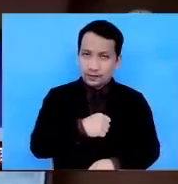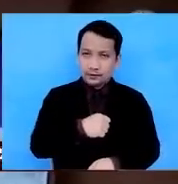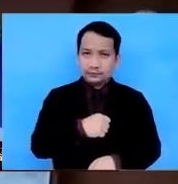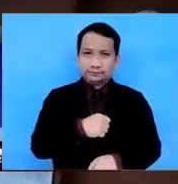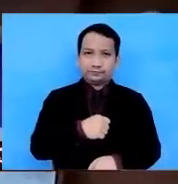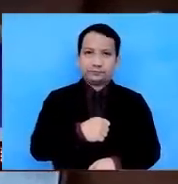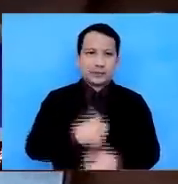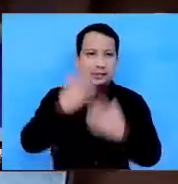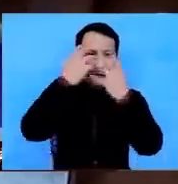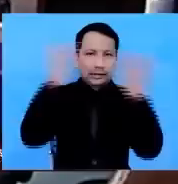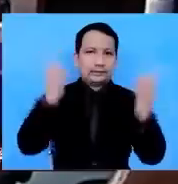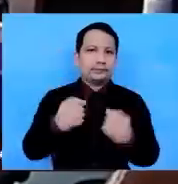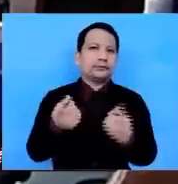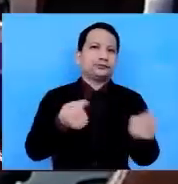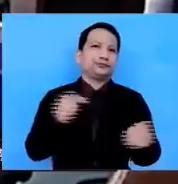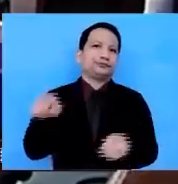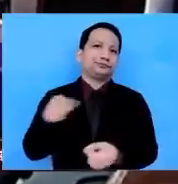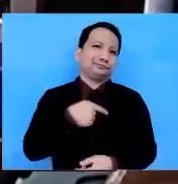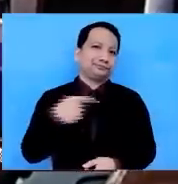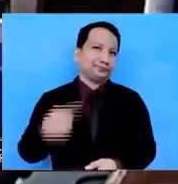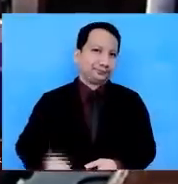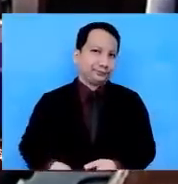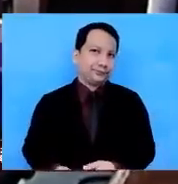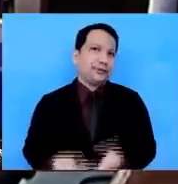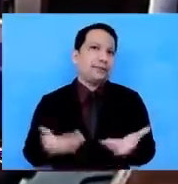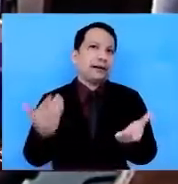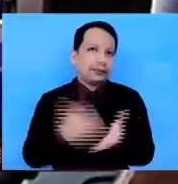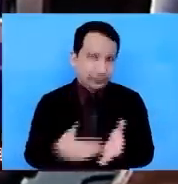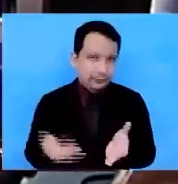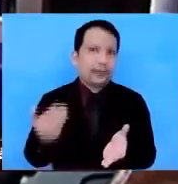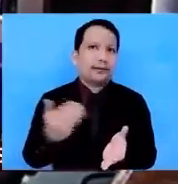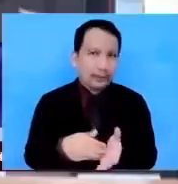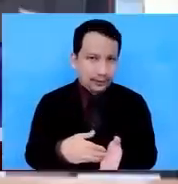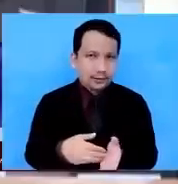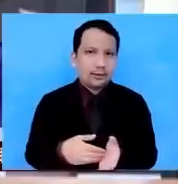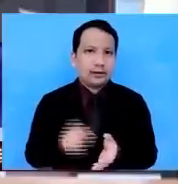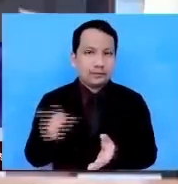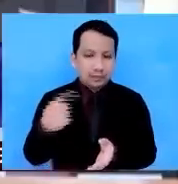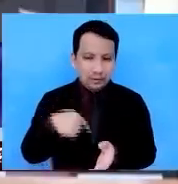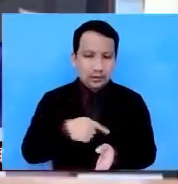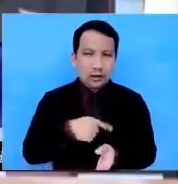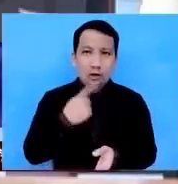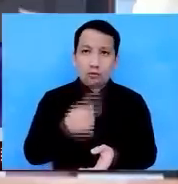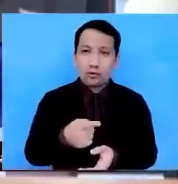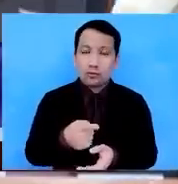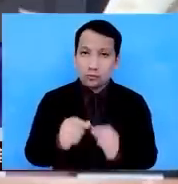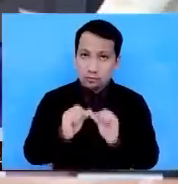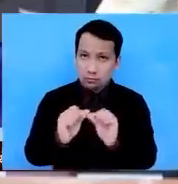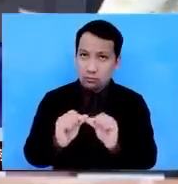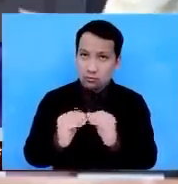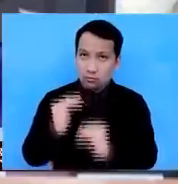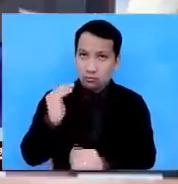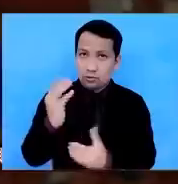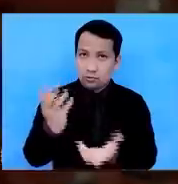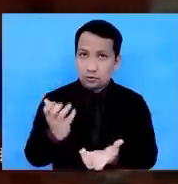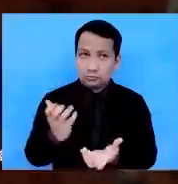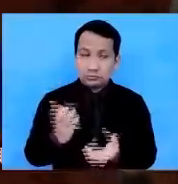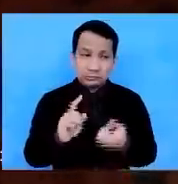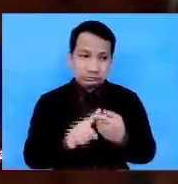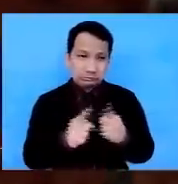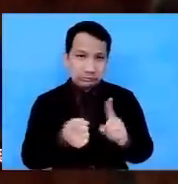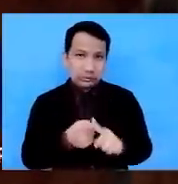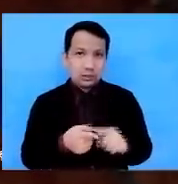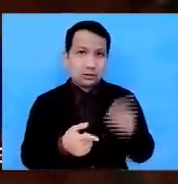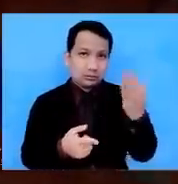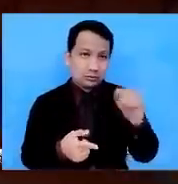na sa pangaharas ng China. Paulit-ulit na raw itong ginagawa sa atin na itinuturing pa man din ating kaibigan. Sabi